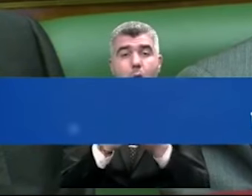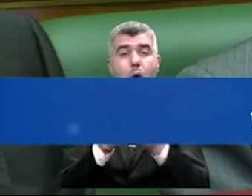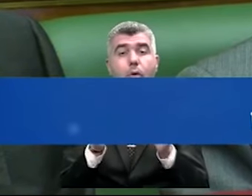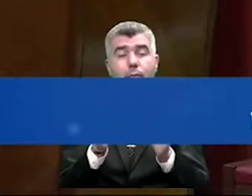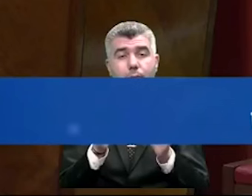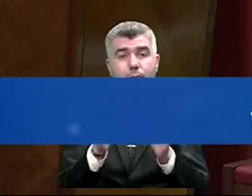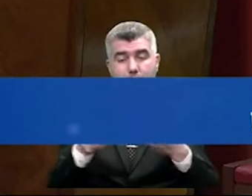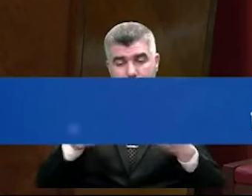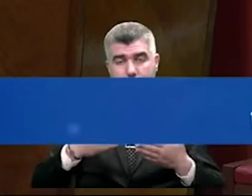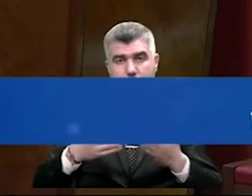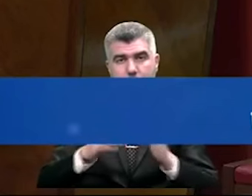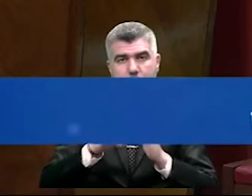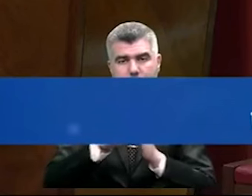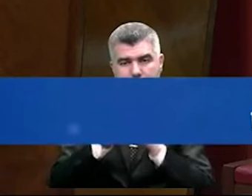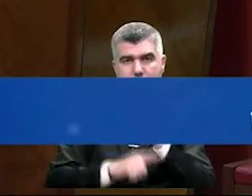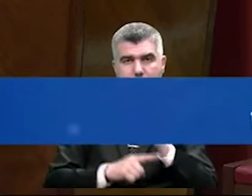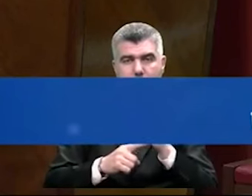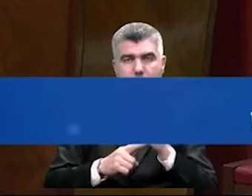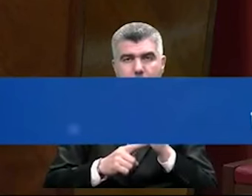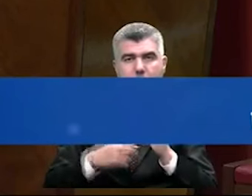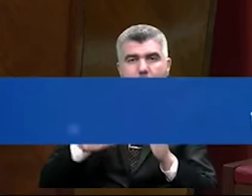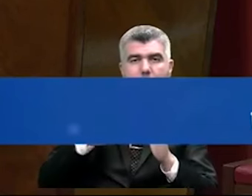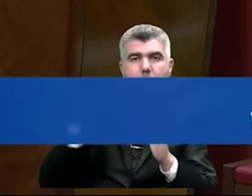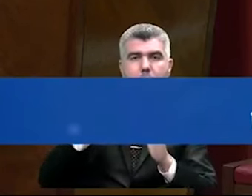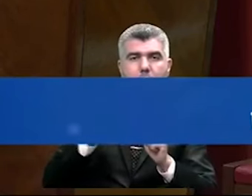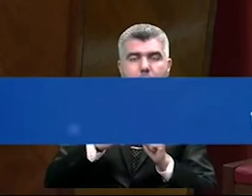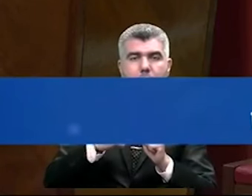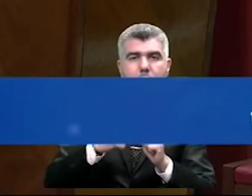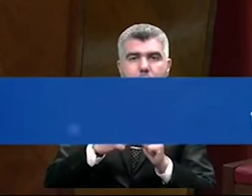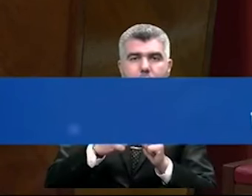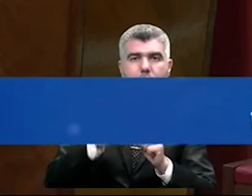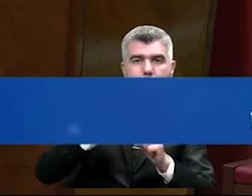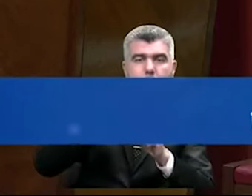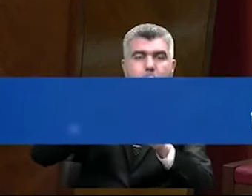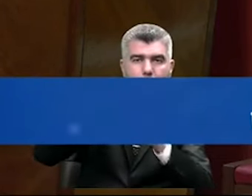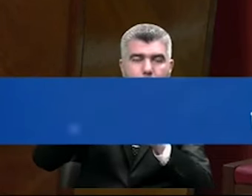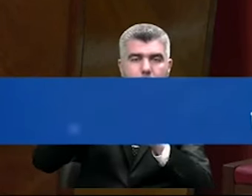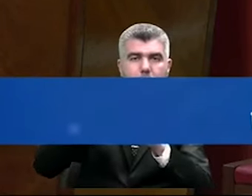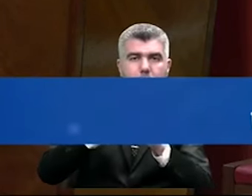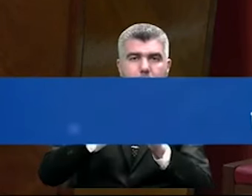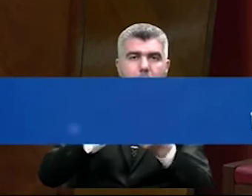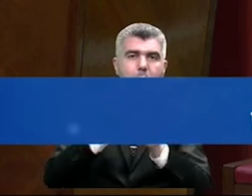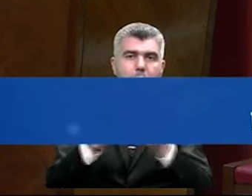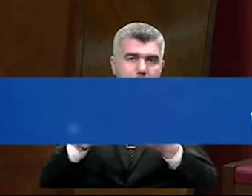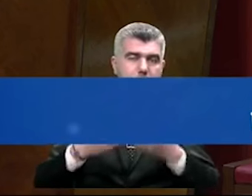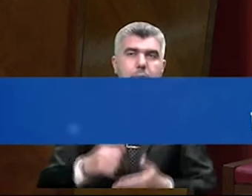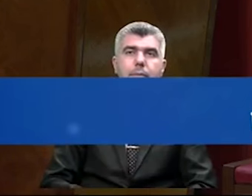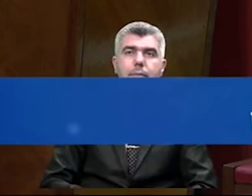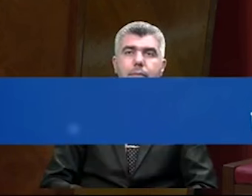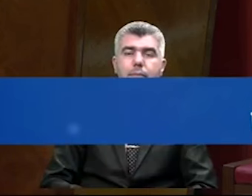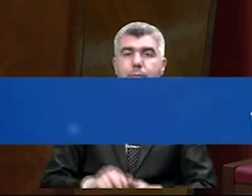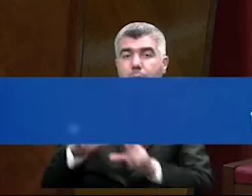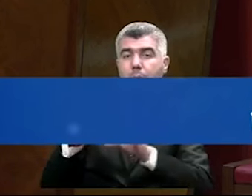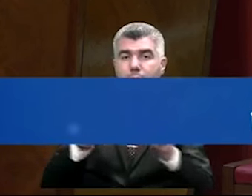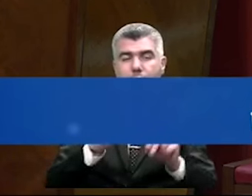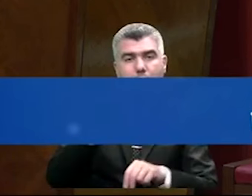من دابا خلال الايام المقبله اللي غادي تربح شي شويه من الطاقه الاستيعابيه وغادي تنقص من الحده المشكل اللي عندنا وفي نفس